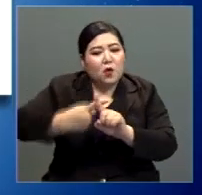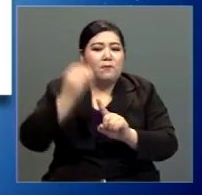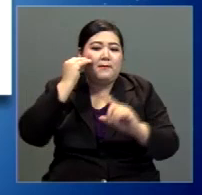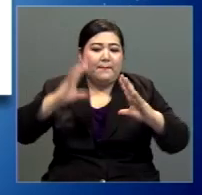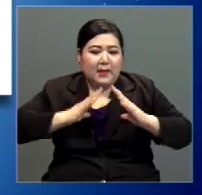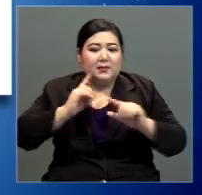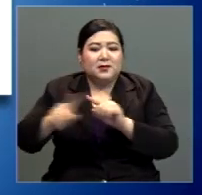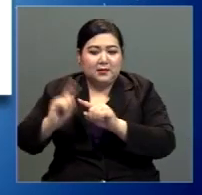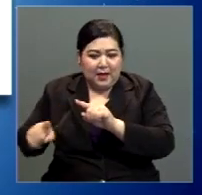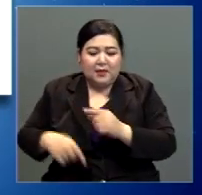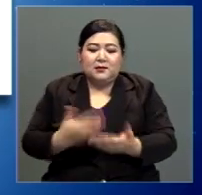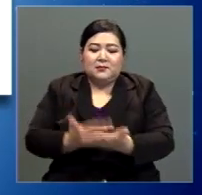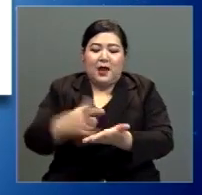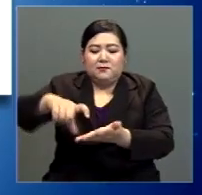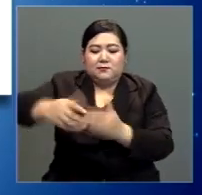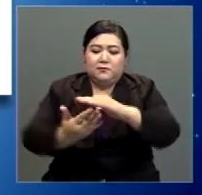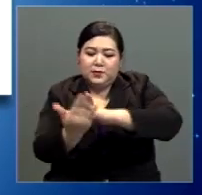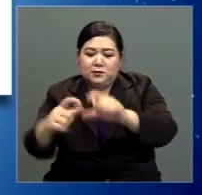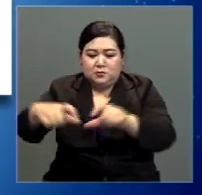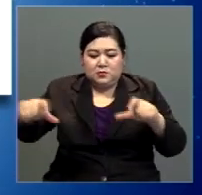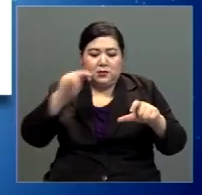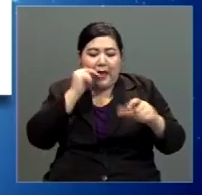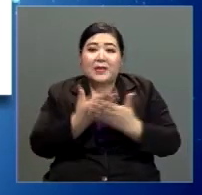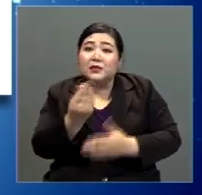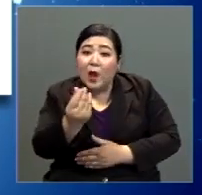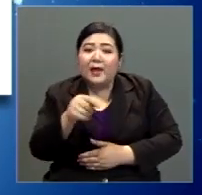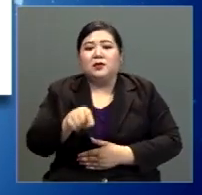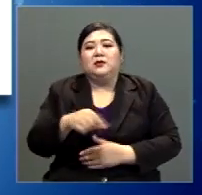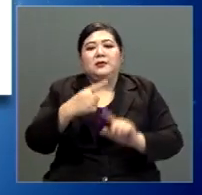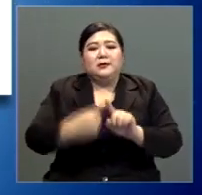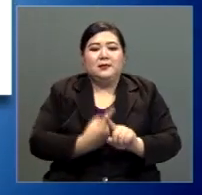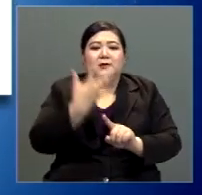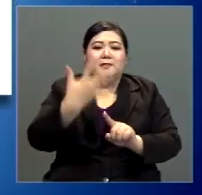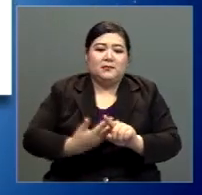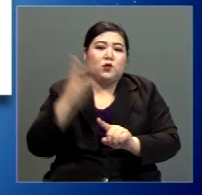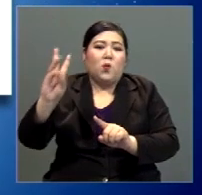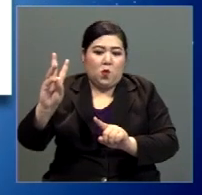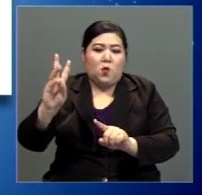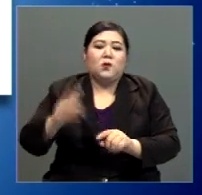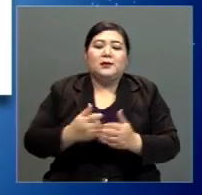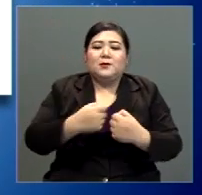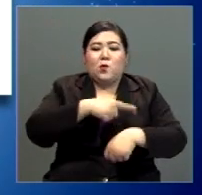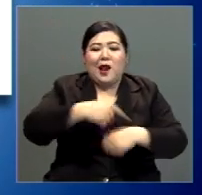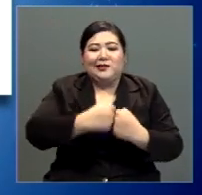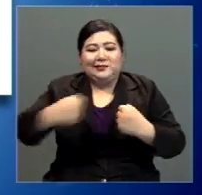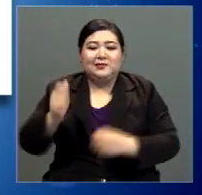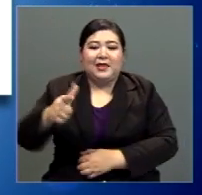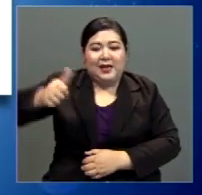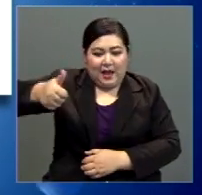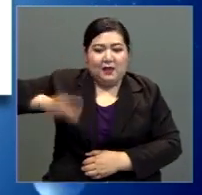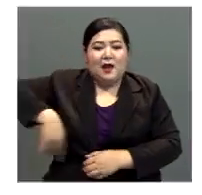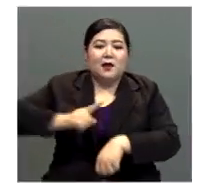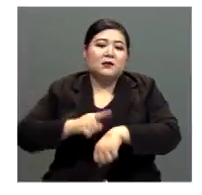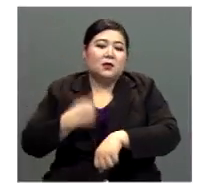ยในบินแจ้งค่าน้ำเดือนพฤษภาถึงมิถุนายนและยังสามารถผ่อนผันการจ่ายได้ไม่เกิน6เดือน